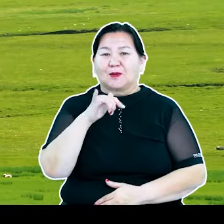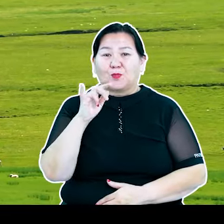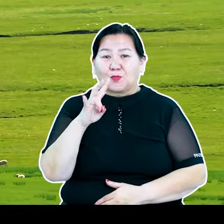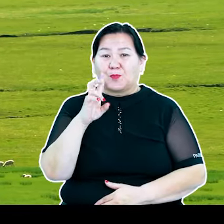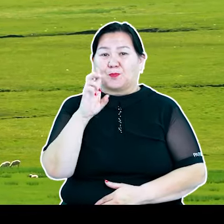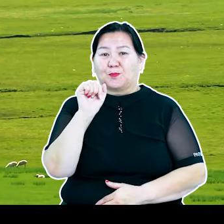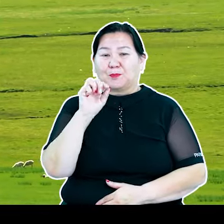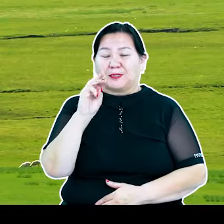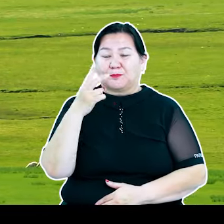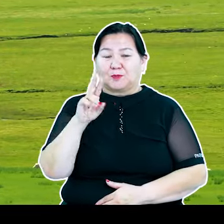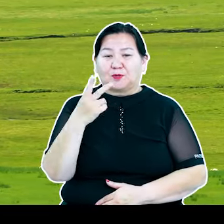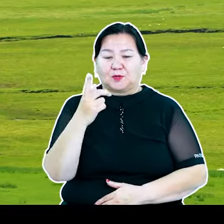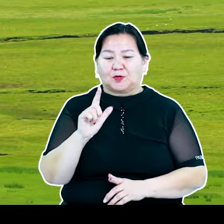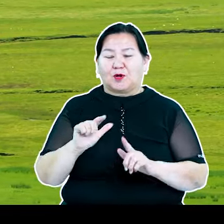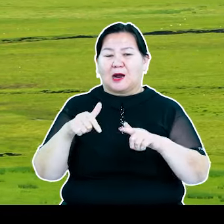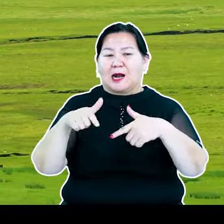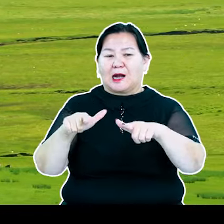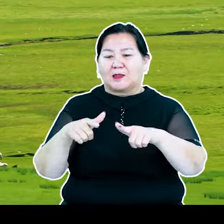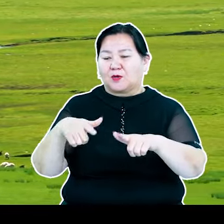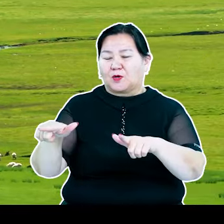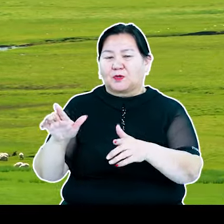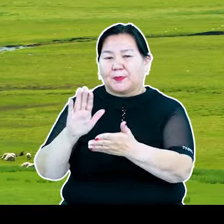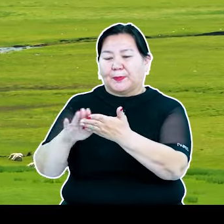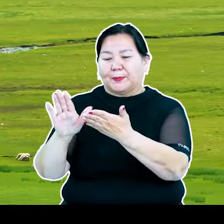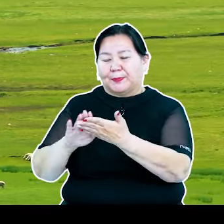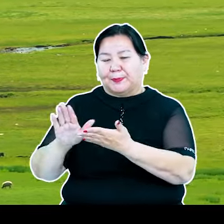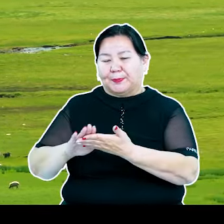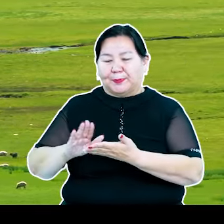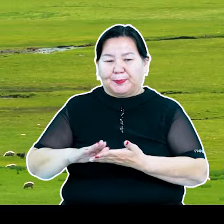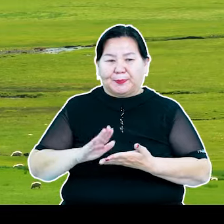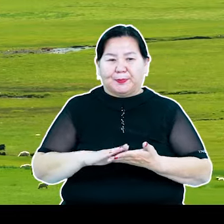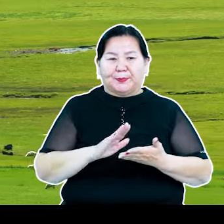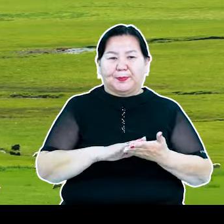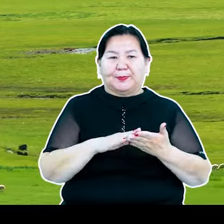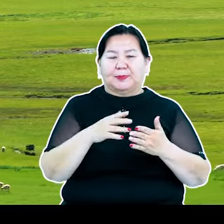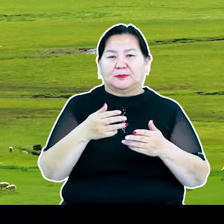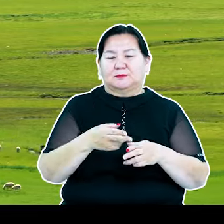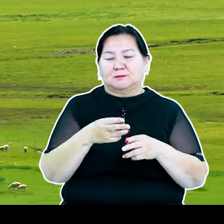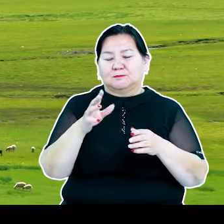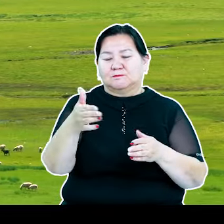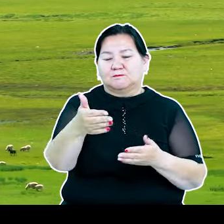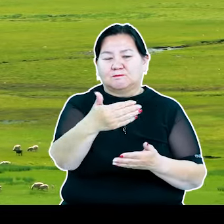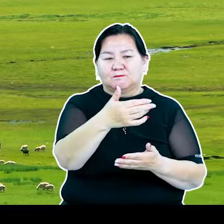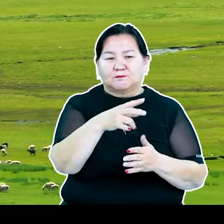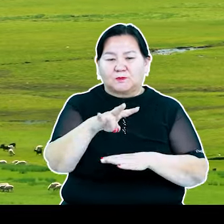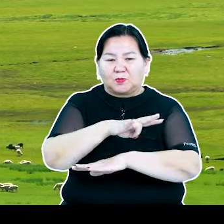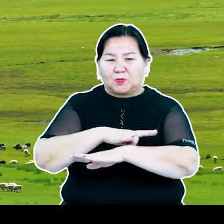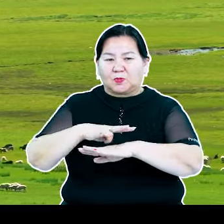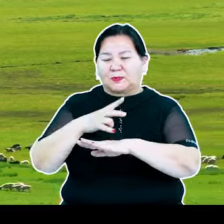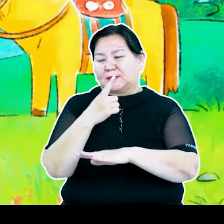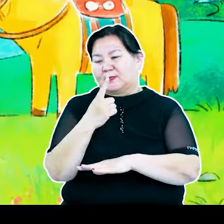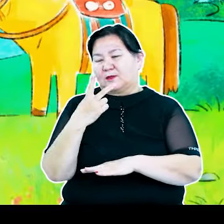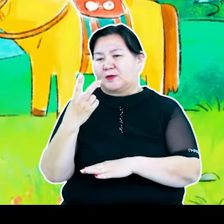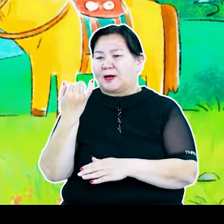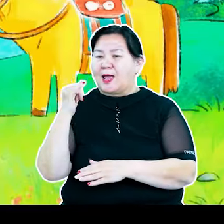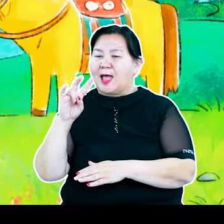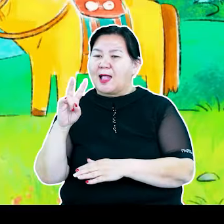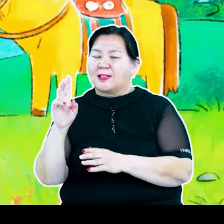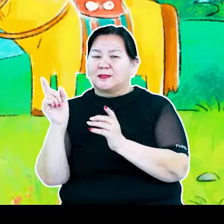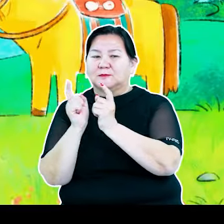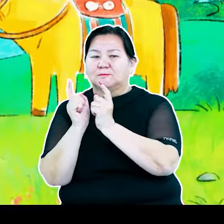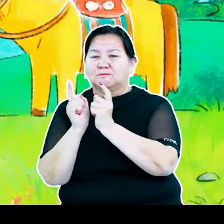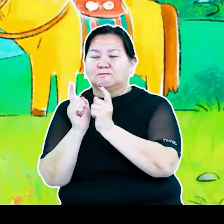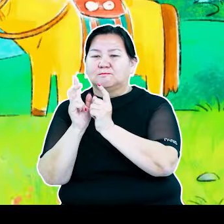Ялгун Батболт хоёр голынхоо татам орчмыг цэвэрлэж мод тарьж суулгахаар тусламж гуйж нутгийн ганц нэг